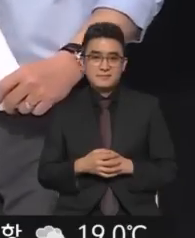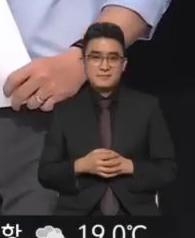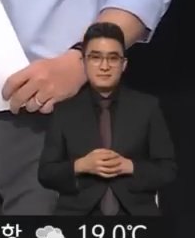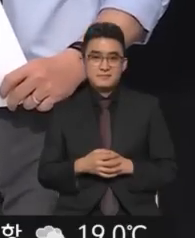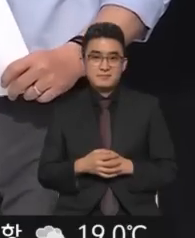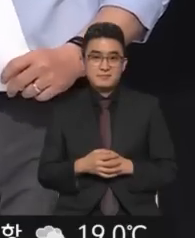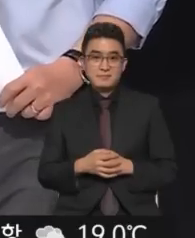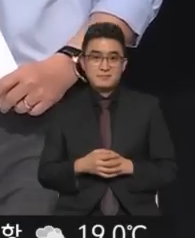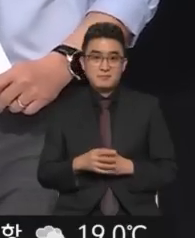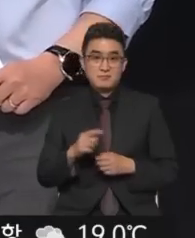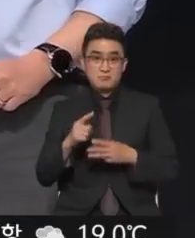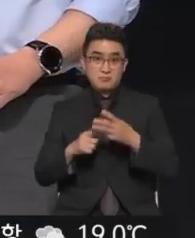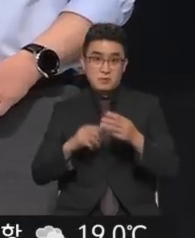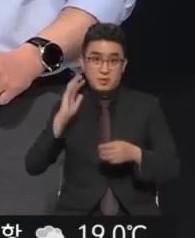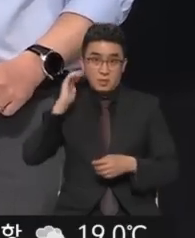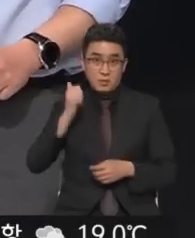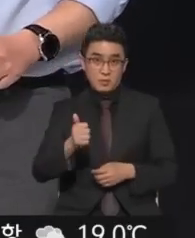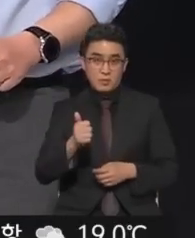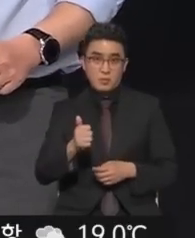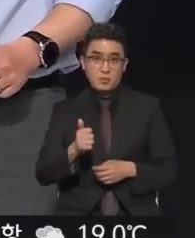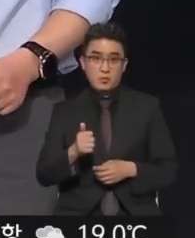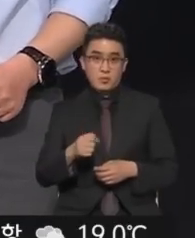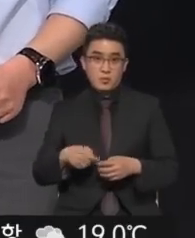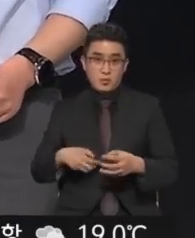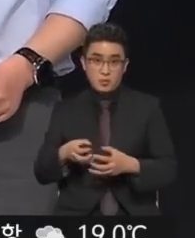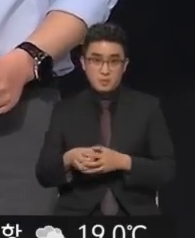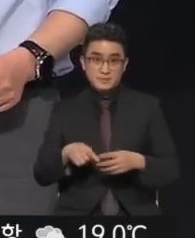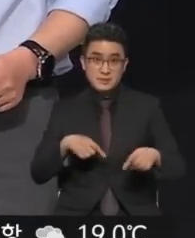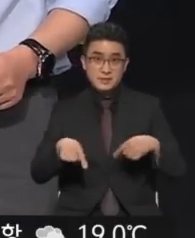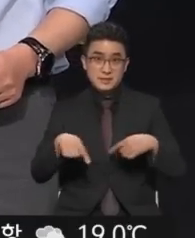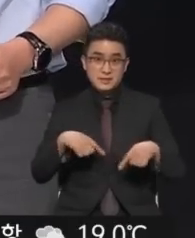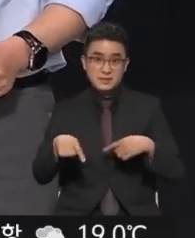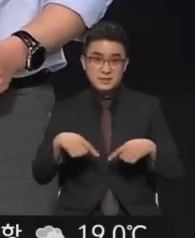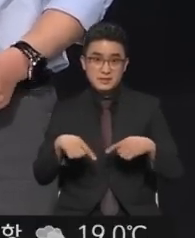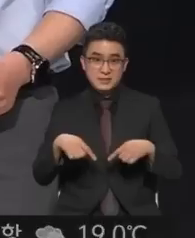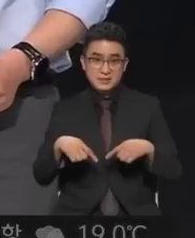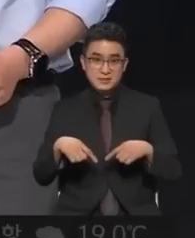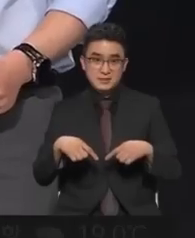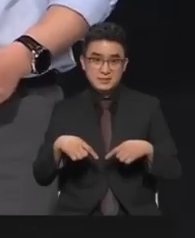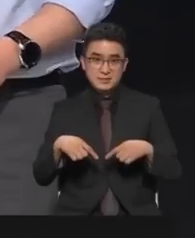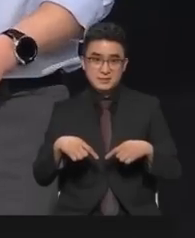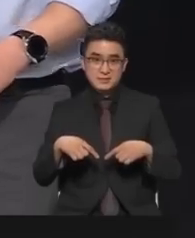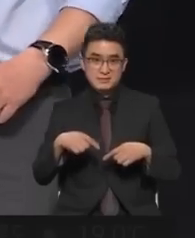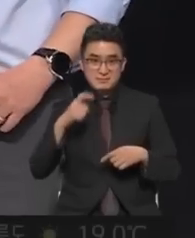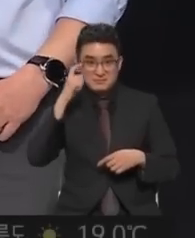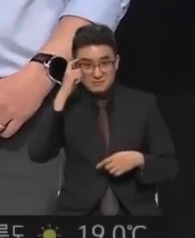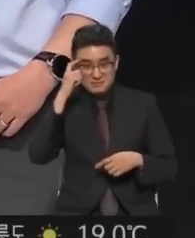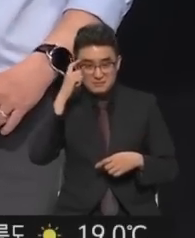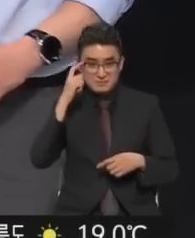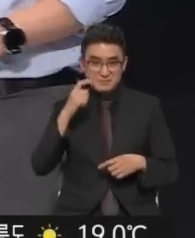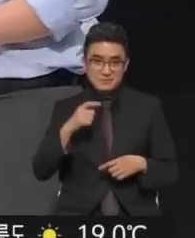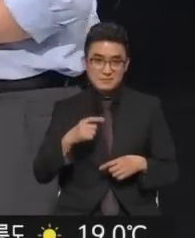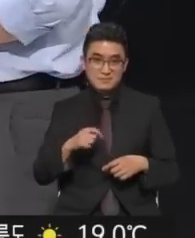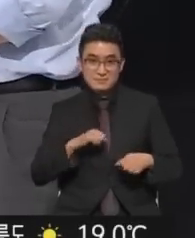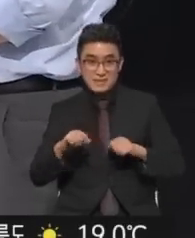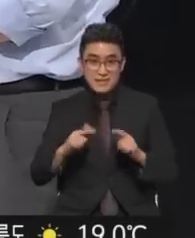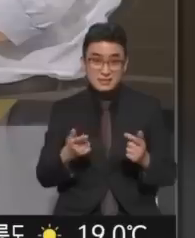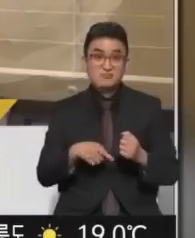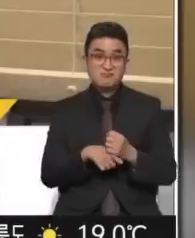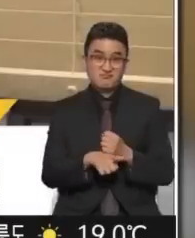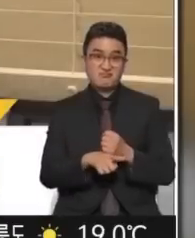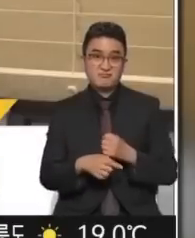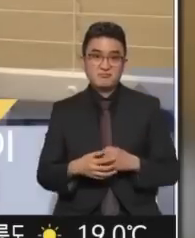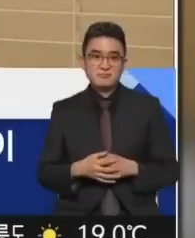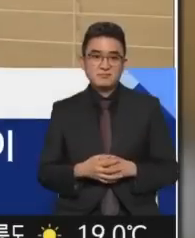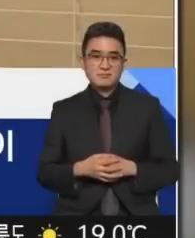윤 대통령이 그동안 협치에 나서지 않은 이유, 여기에 있었느냐 따져 묻기도 했는데요.